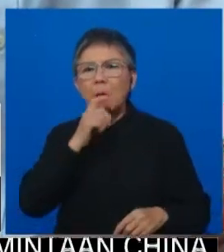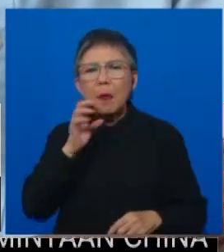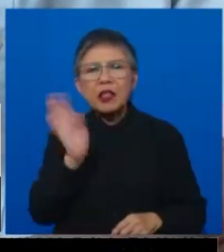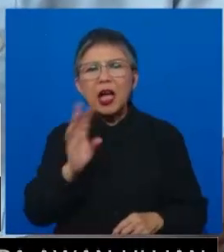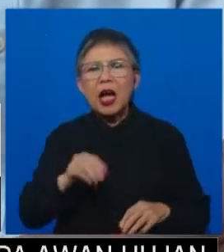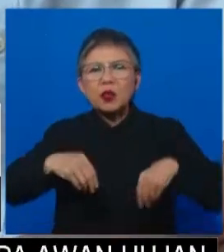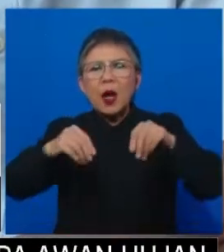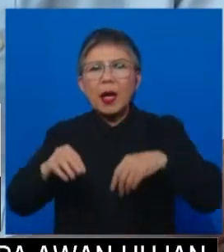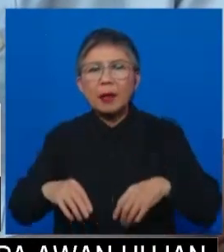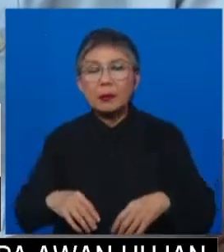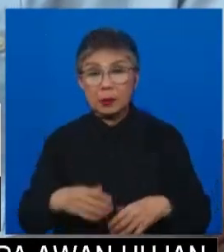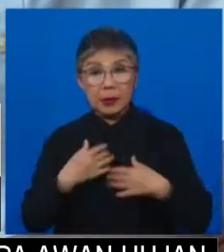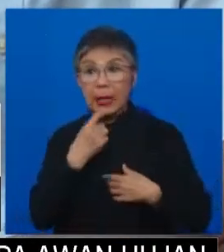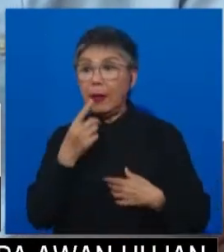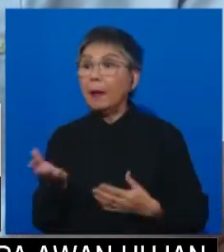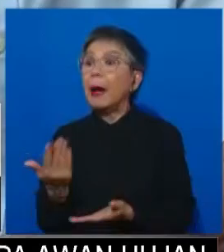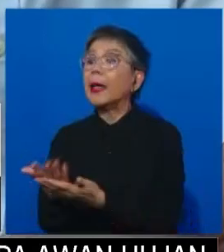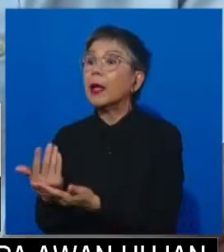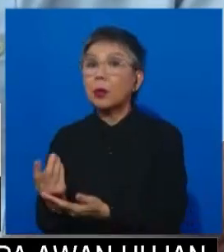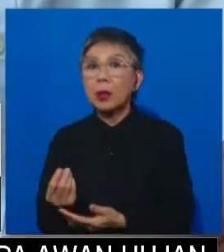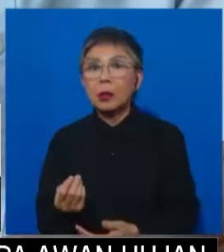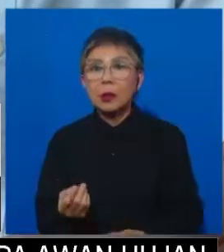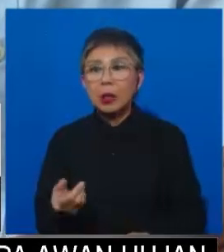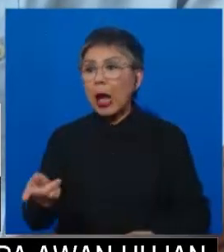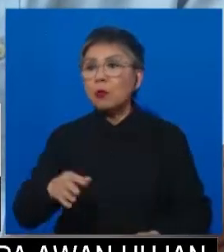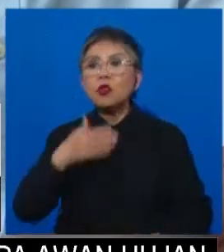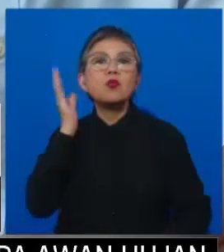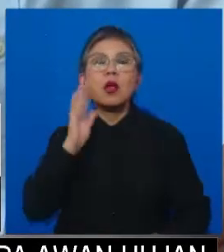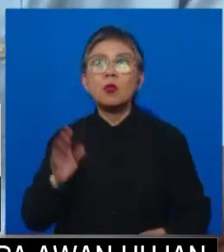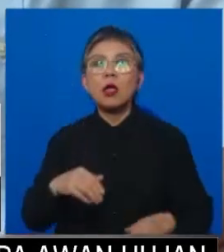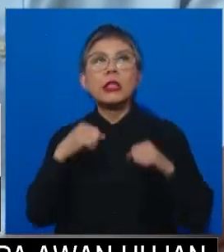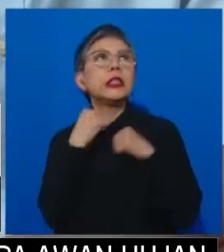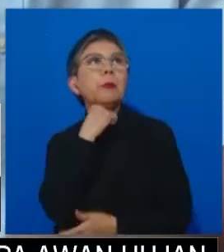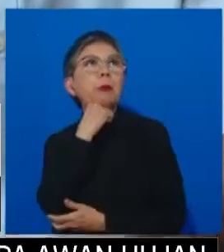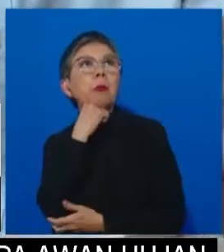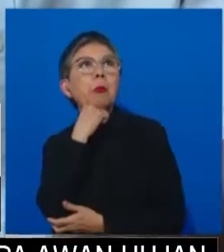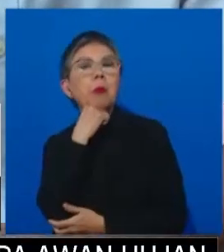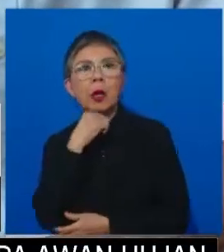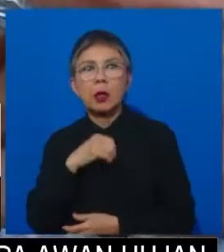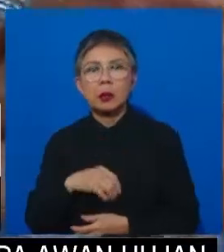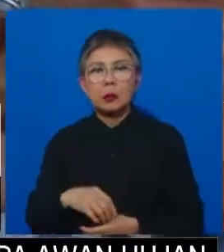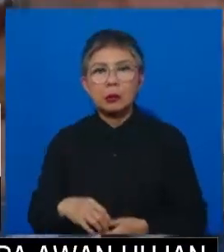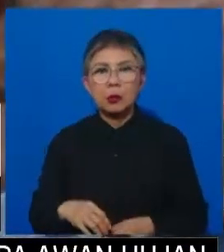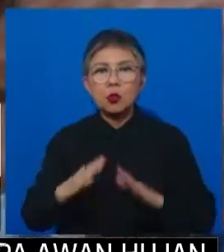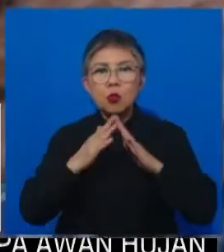sih. Anak yang muda-muda pada di rumah, saya yang tua mati-matian.